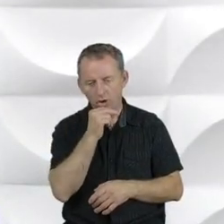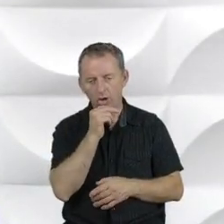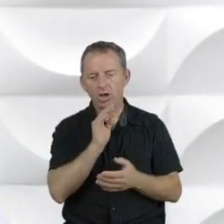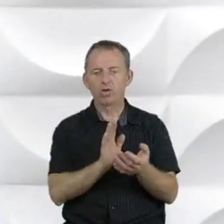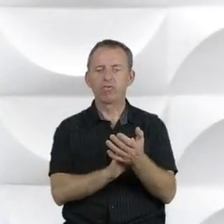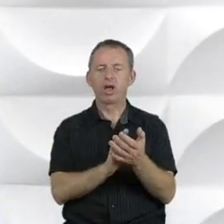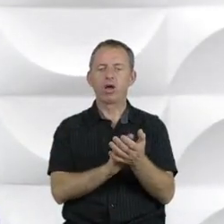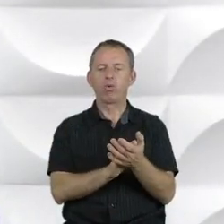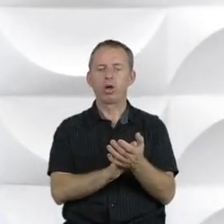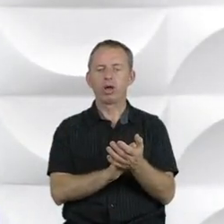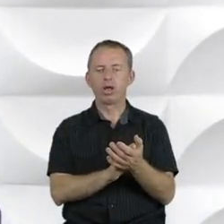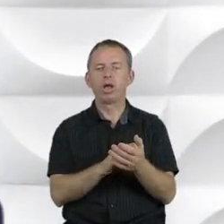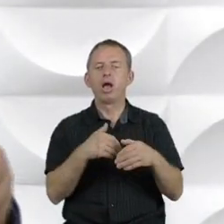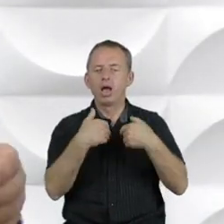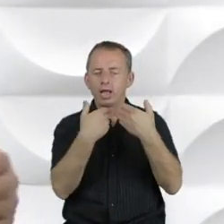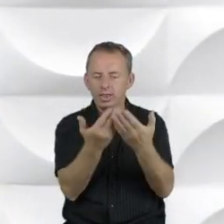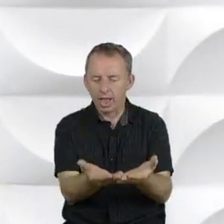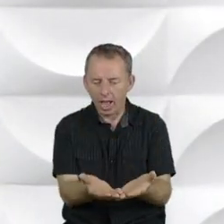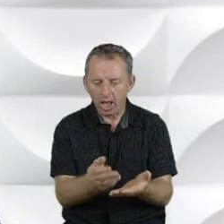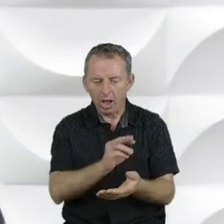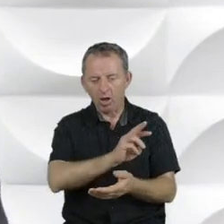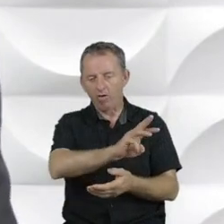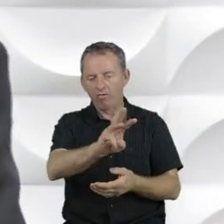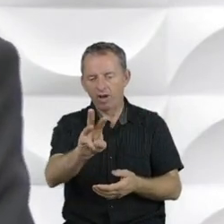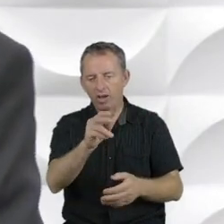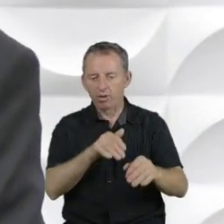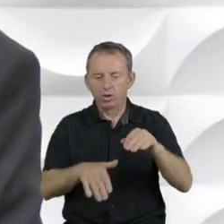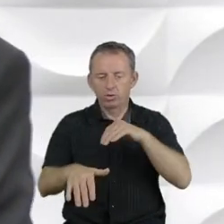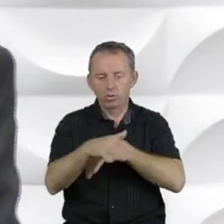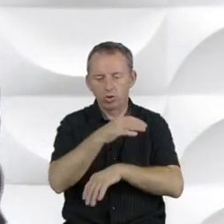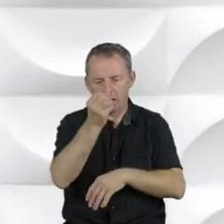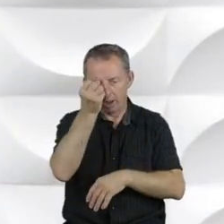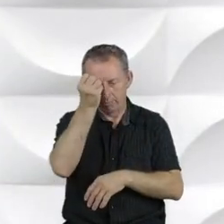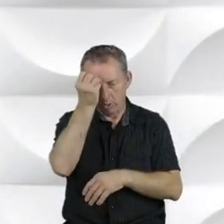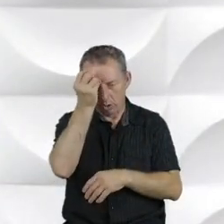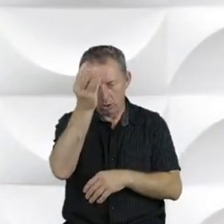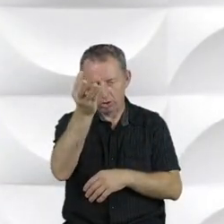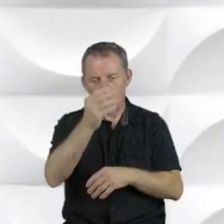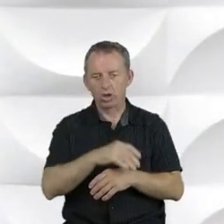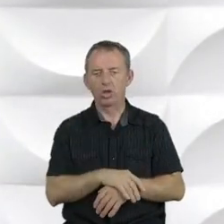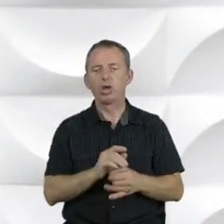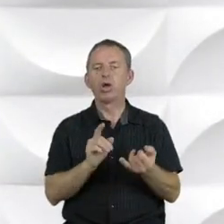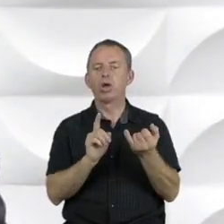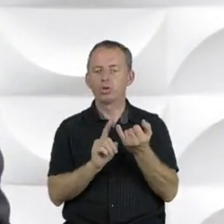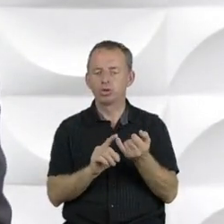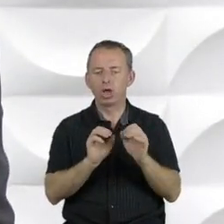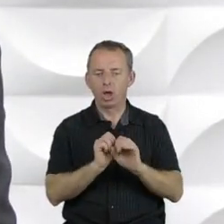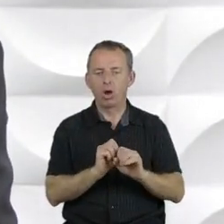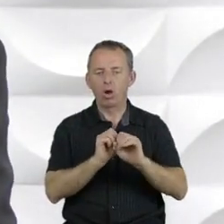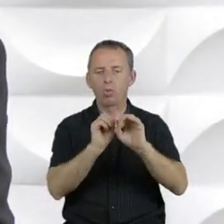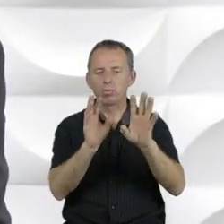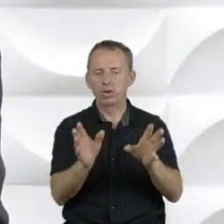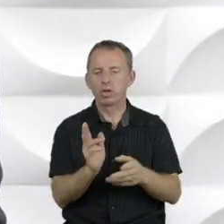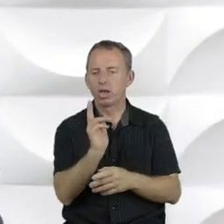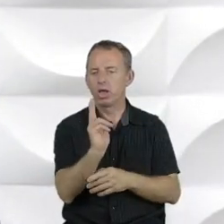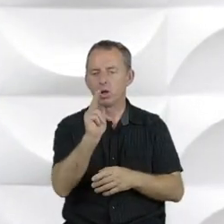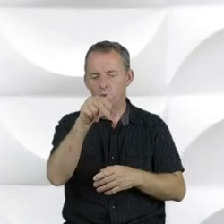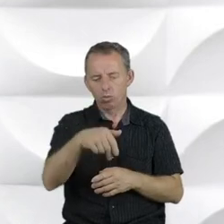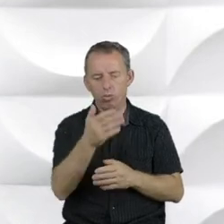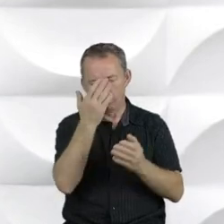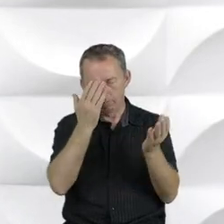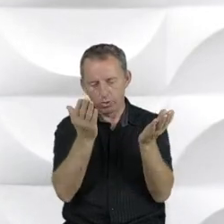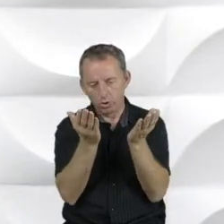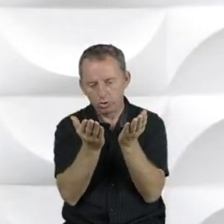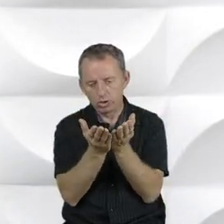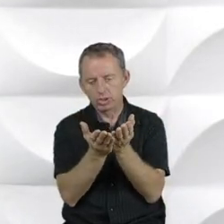chwały, dał wam ducha mądrości i objawienia ku poznaniu